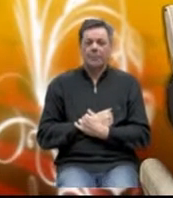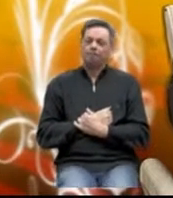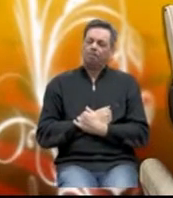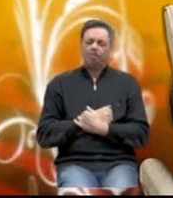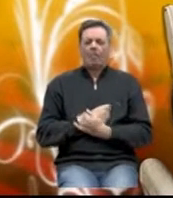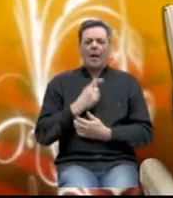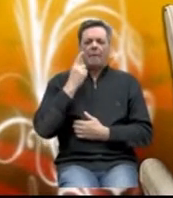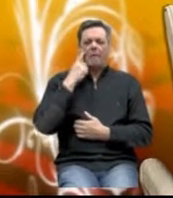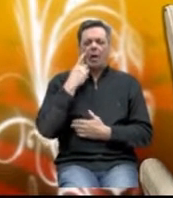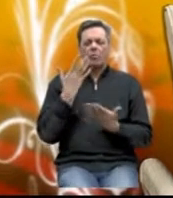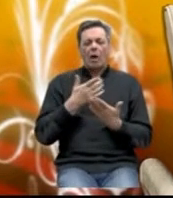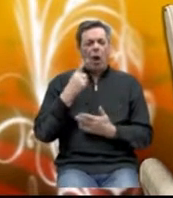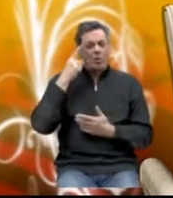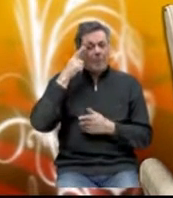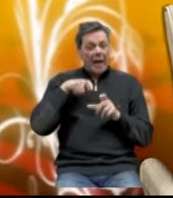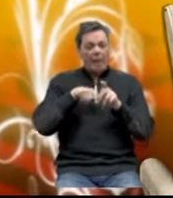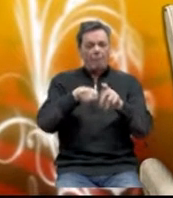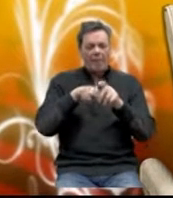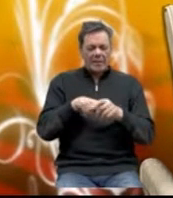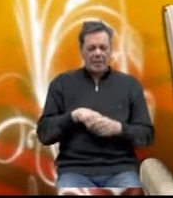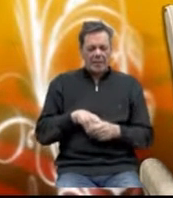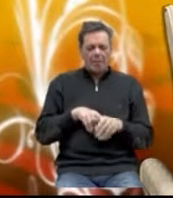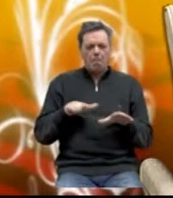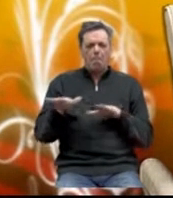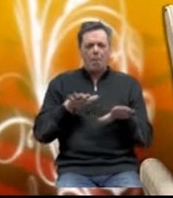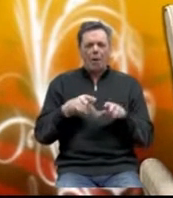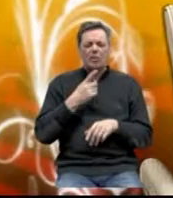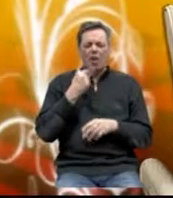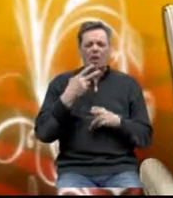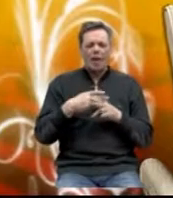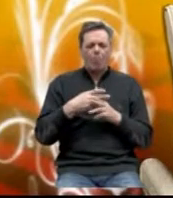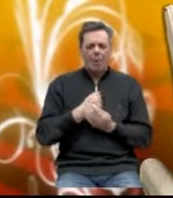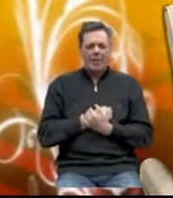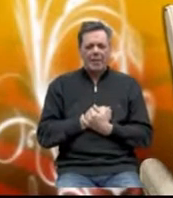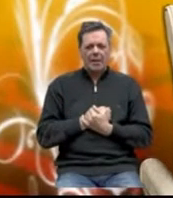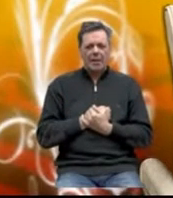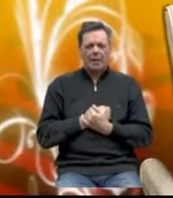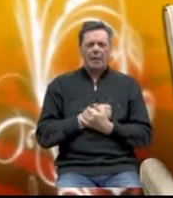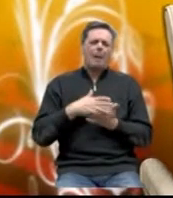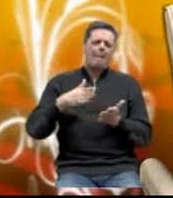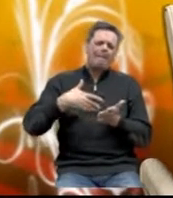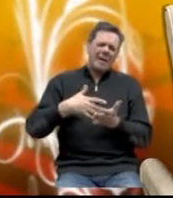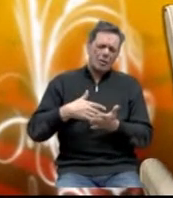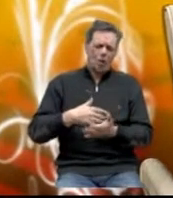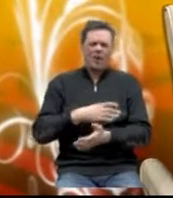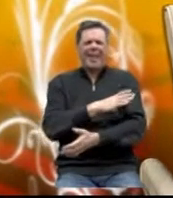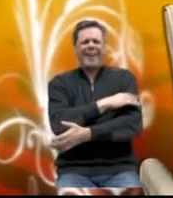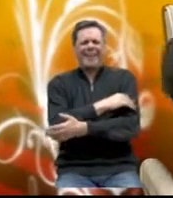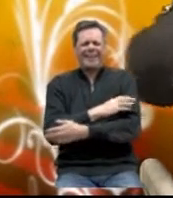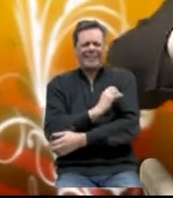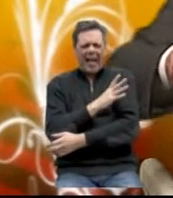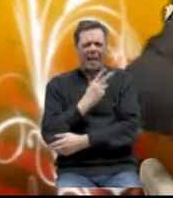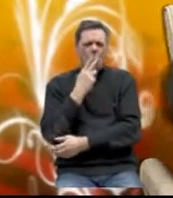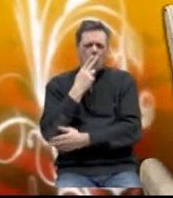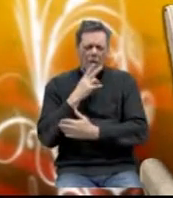vjerojatno kao znak povezanosti, poremećenja šećerne bolesti, masnoća, krvnog tlaka,